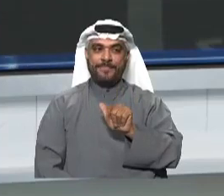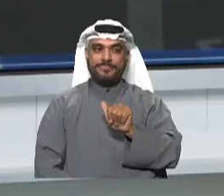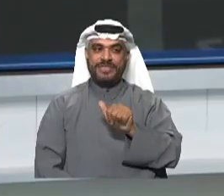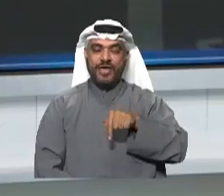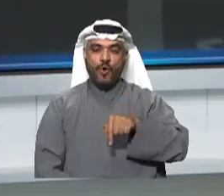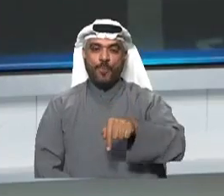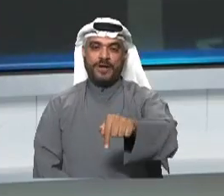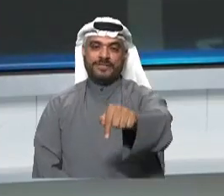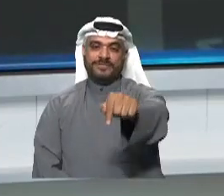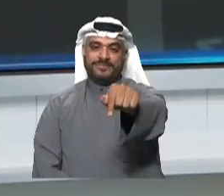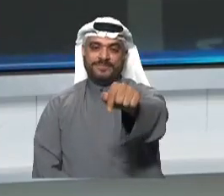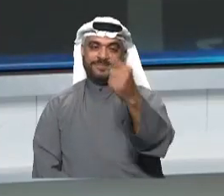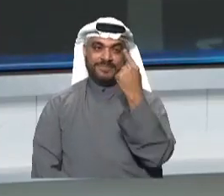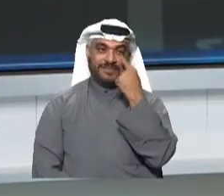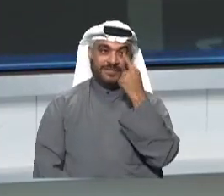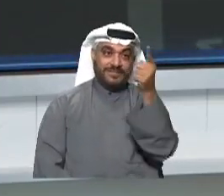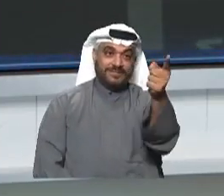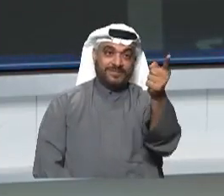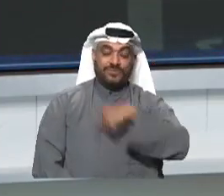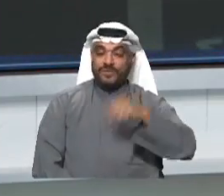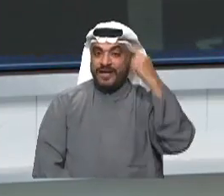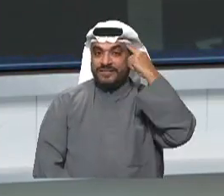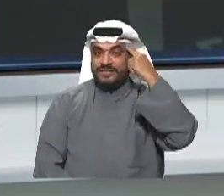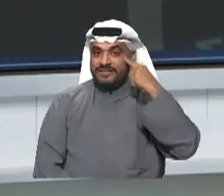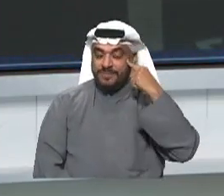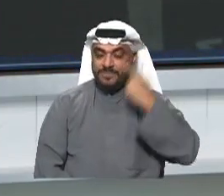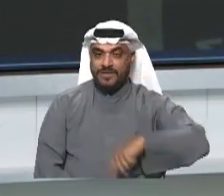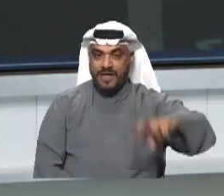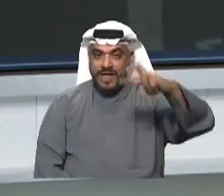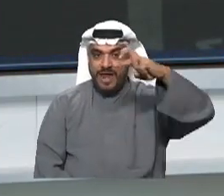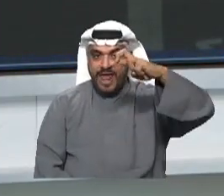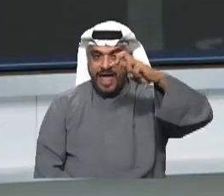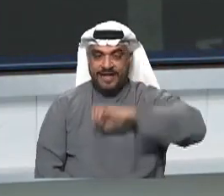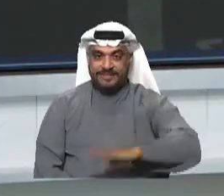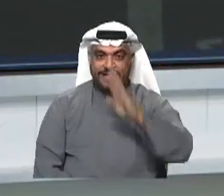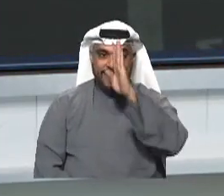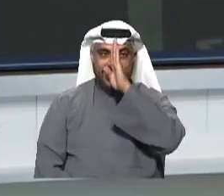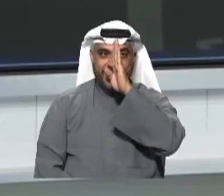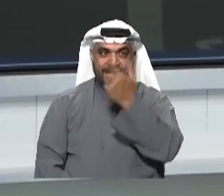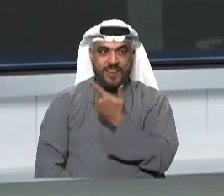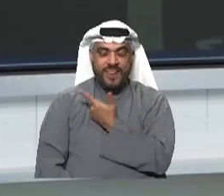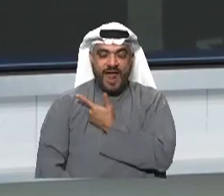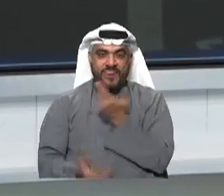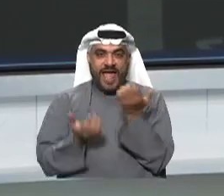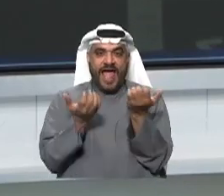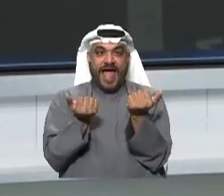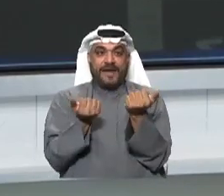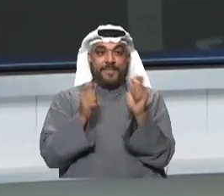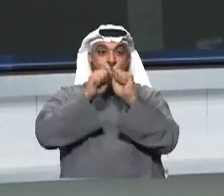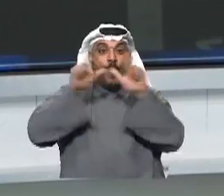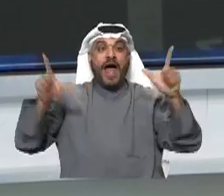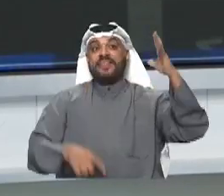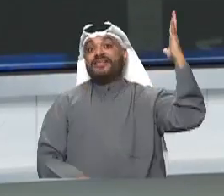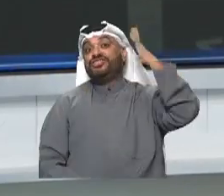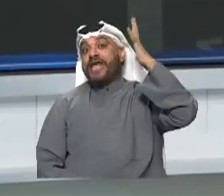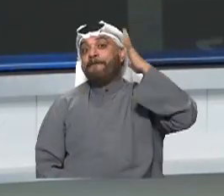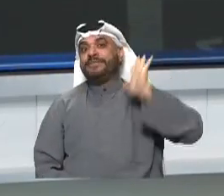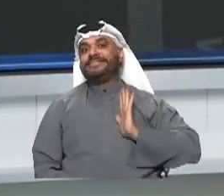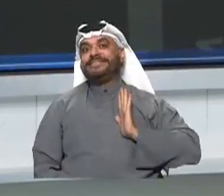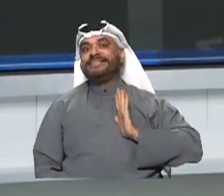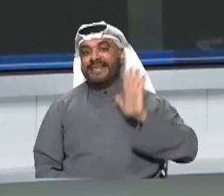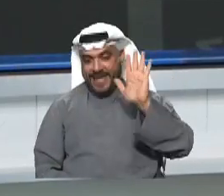خلال الايام الخمسه المقبله استمرار الاجواء المشمشه خلال فتره النهار وراح تكون سنه صافيه بشكل عام